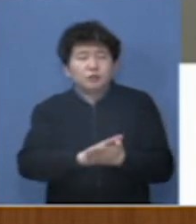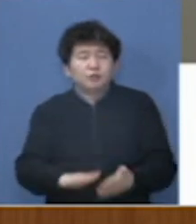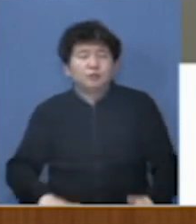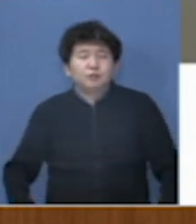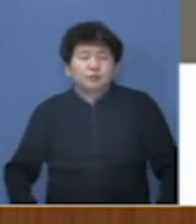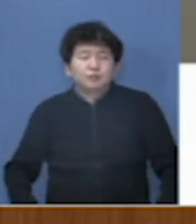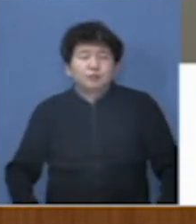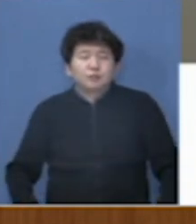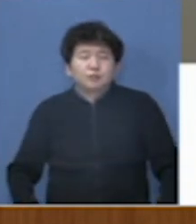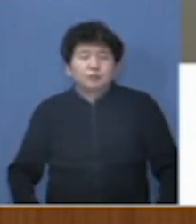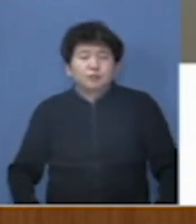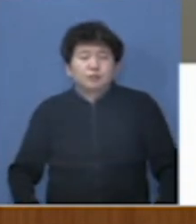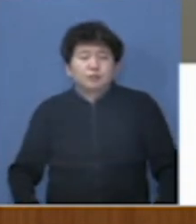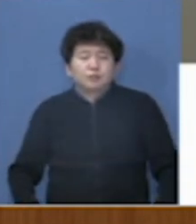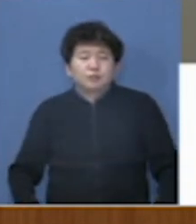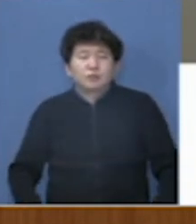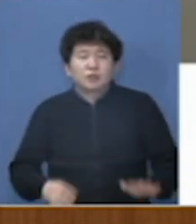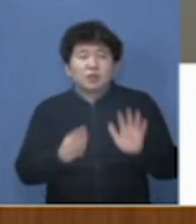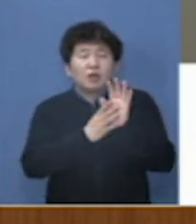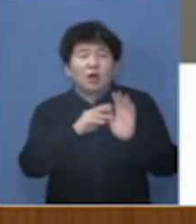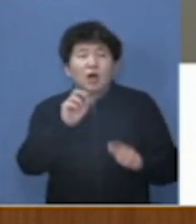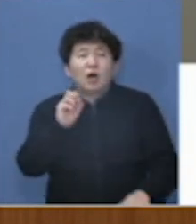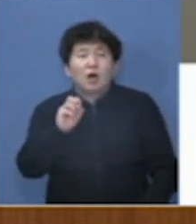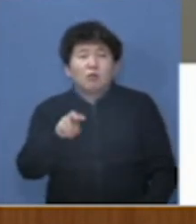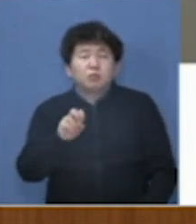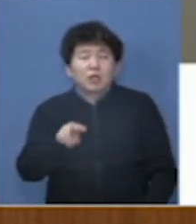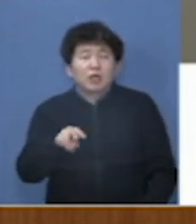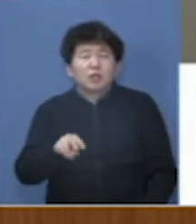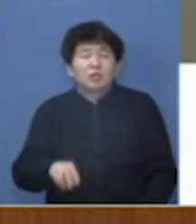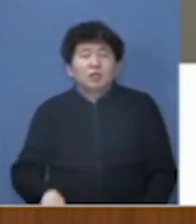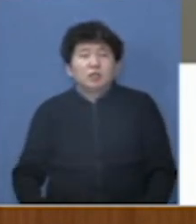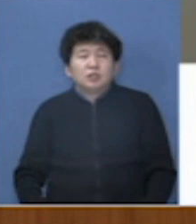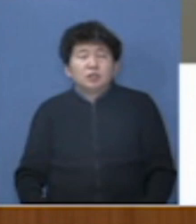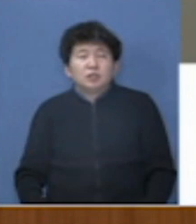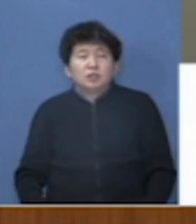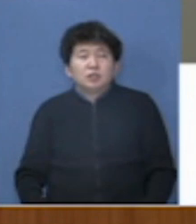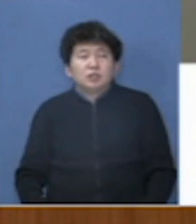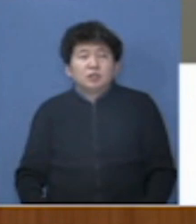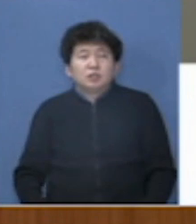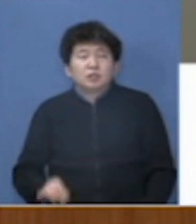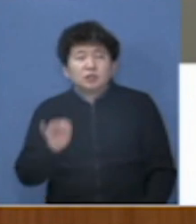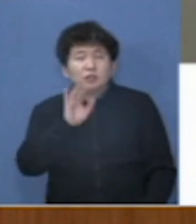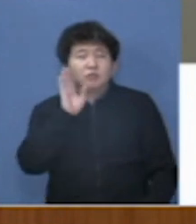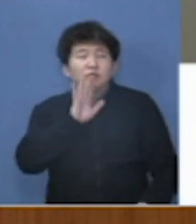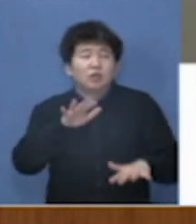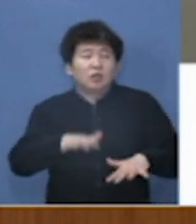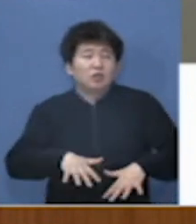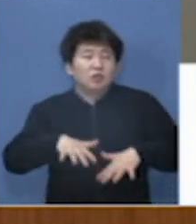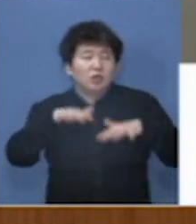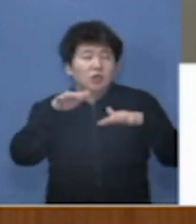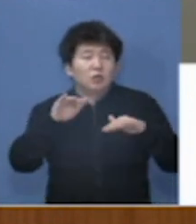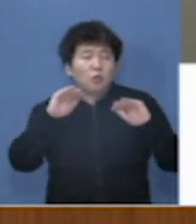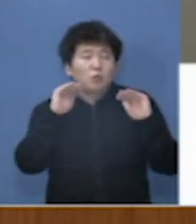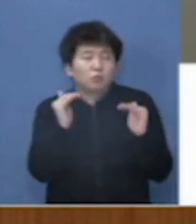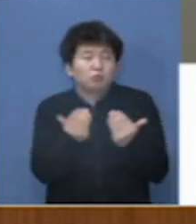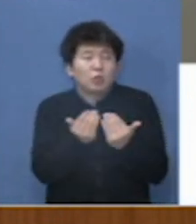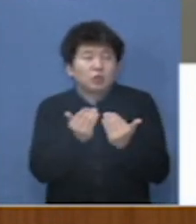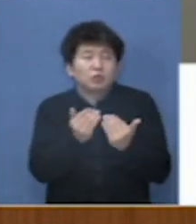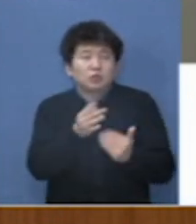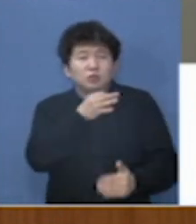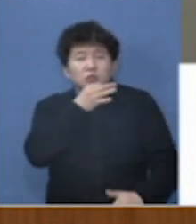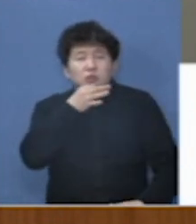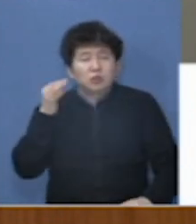Бұл біз үшін маусымды жұмыс. Тәуекелдер картасына және шаралар жоспарына қосу үшін және су тасқынын азайту мақсатында алдын алу жұмысын істеу